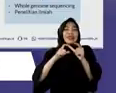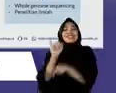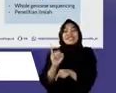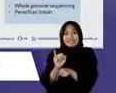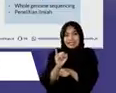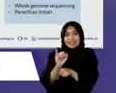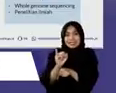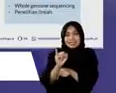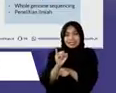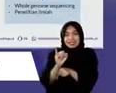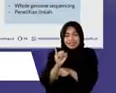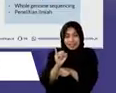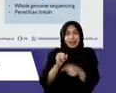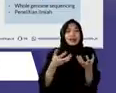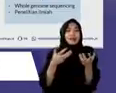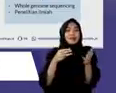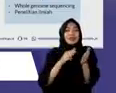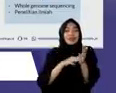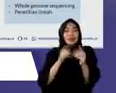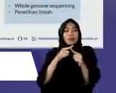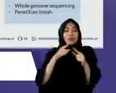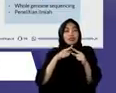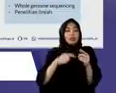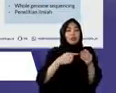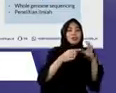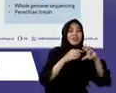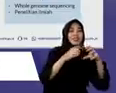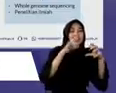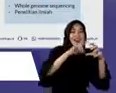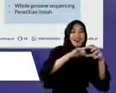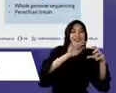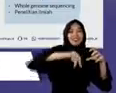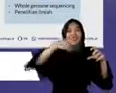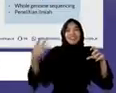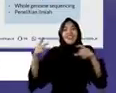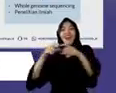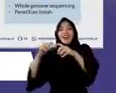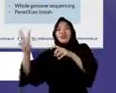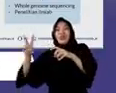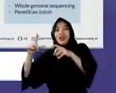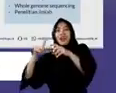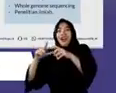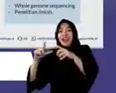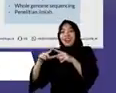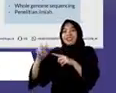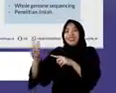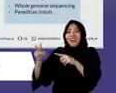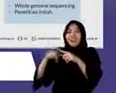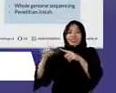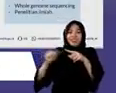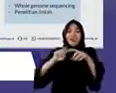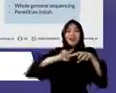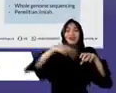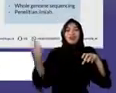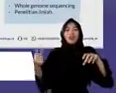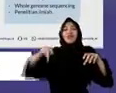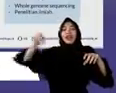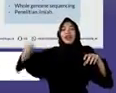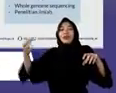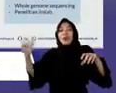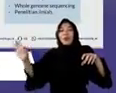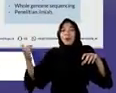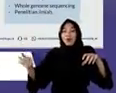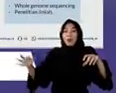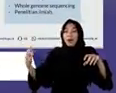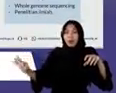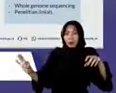atau lebih mutasi itu disebut varian dari virus aslinya. Dan ketika virus menyebar luas di populasi